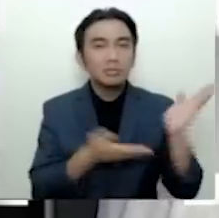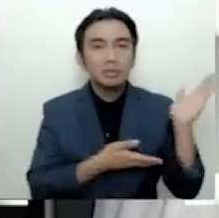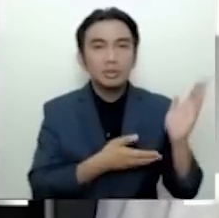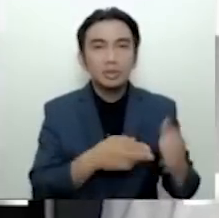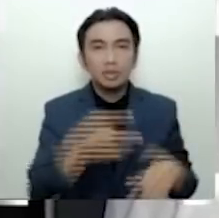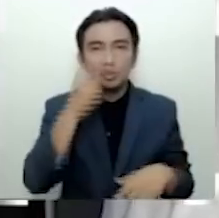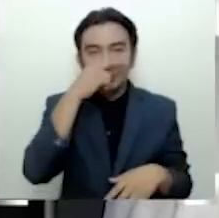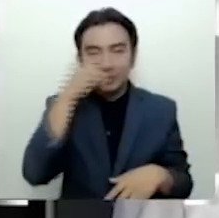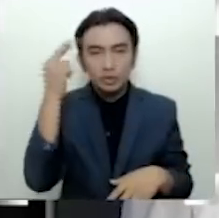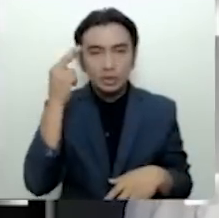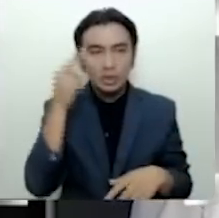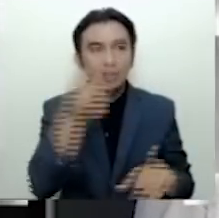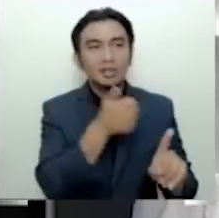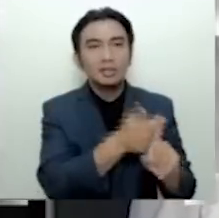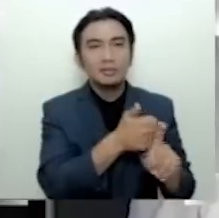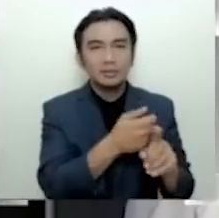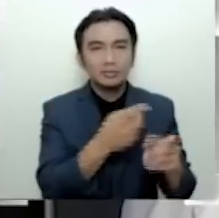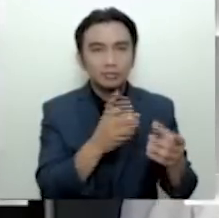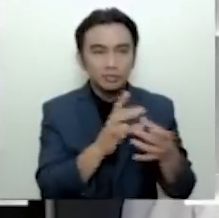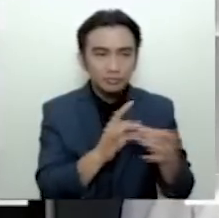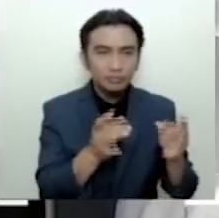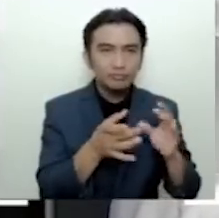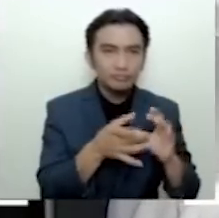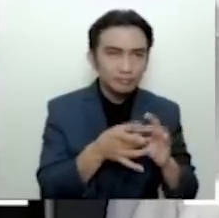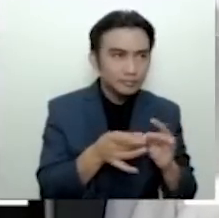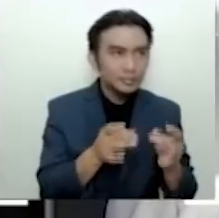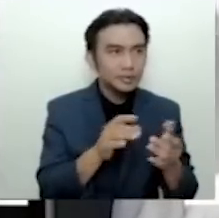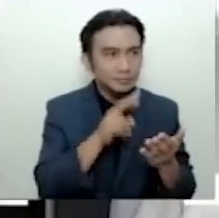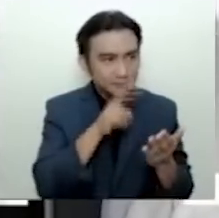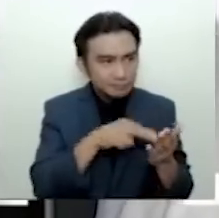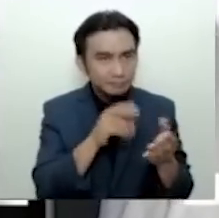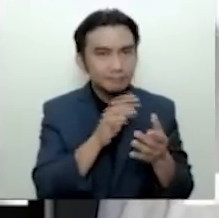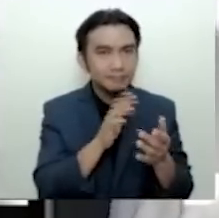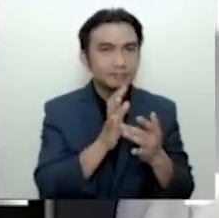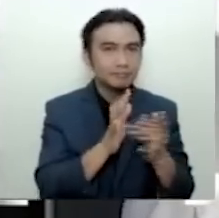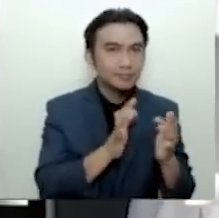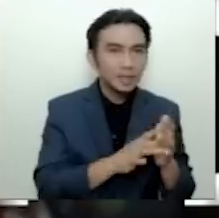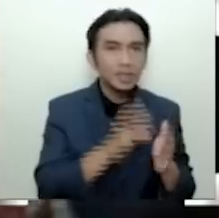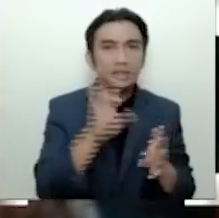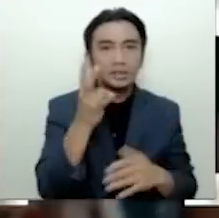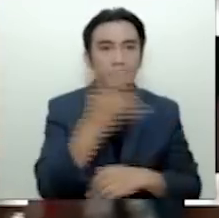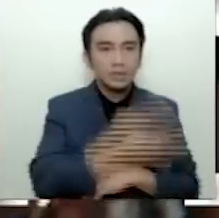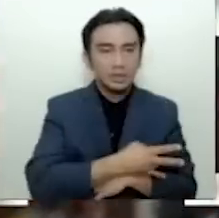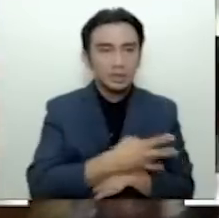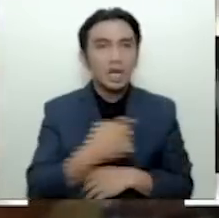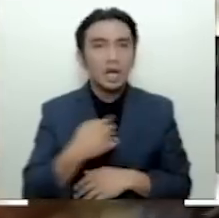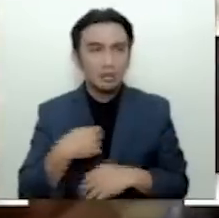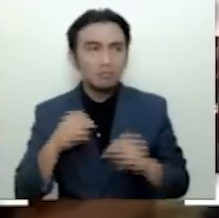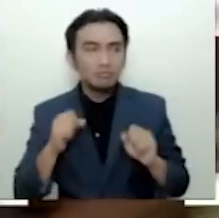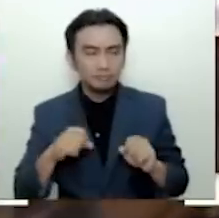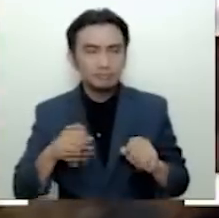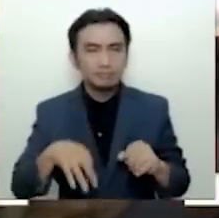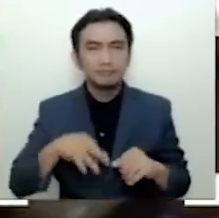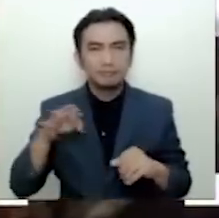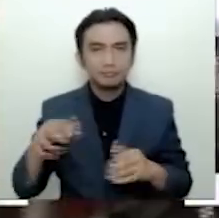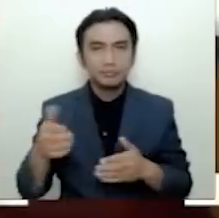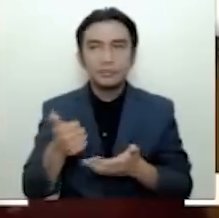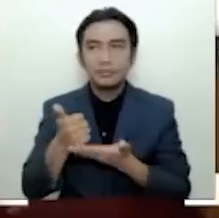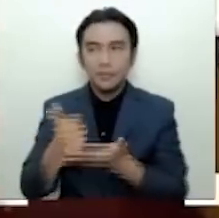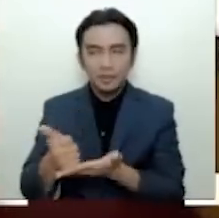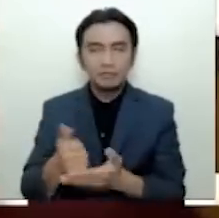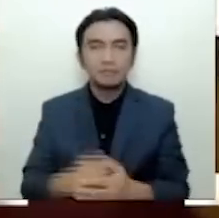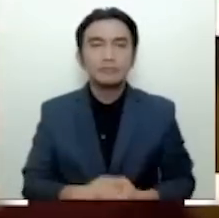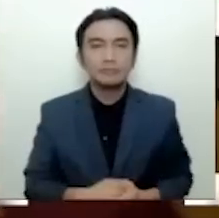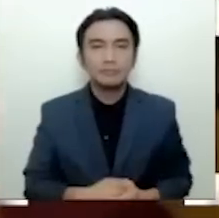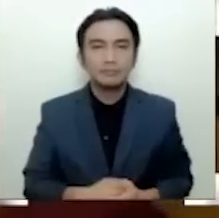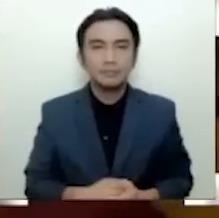doon sila magpapabasa for 7 days. Tapos doon na lang ako makikipontribute. Sa Quiapo Church naman,